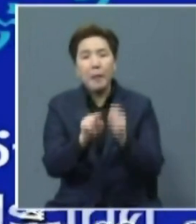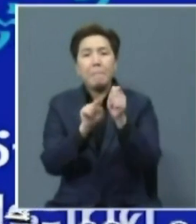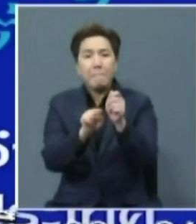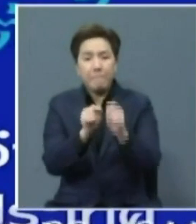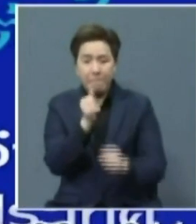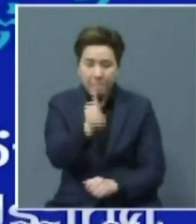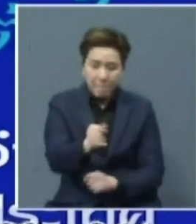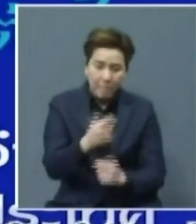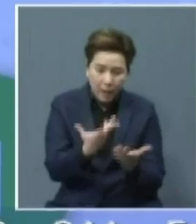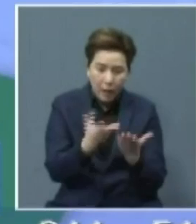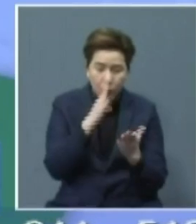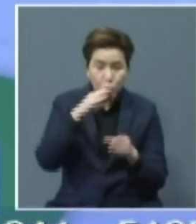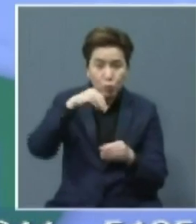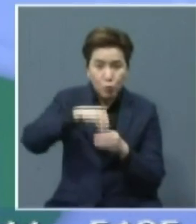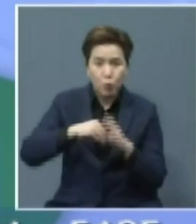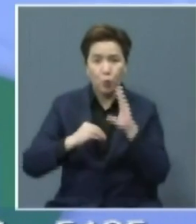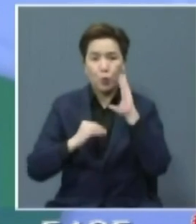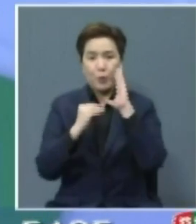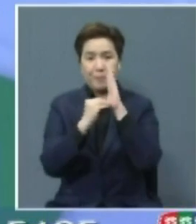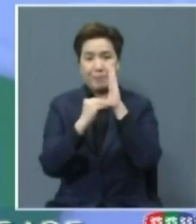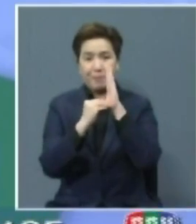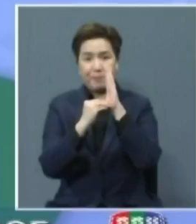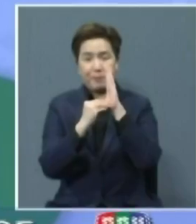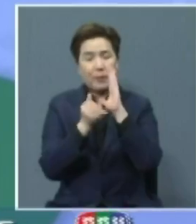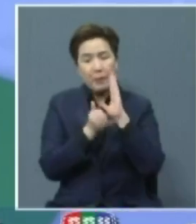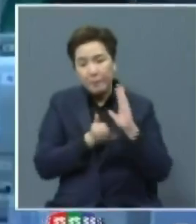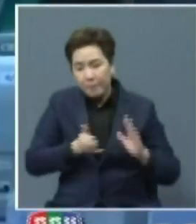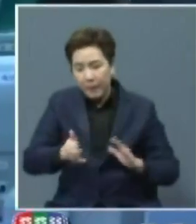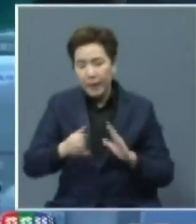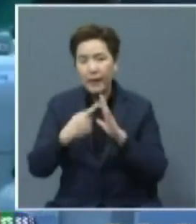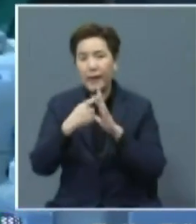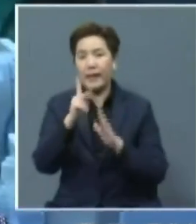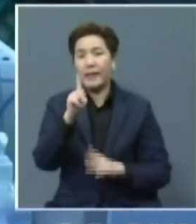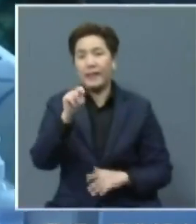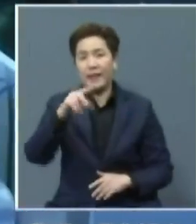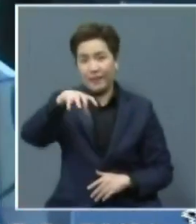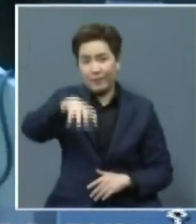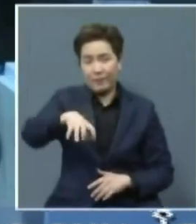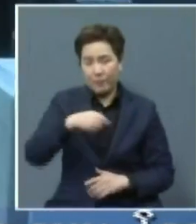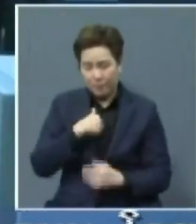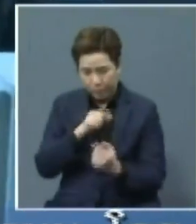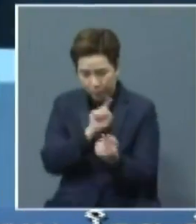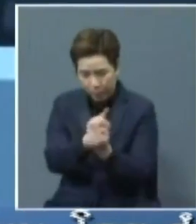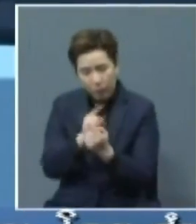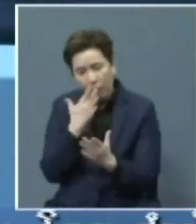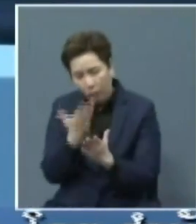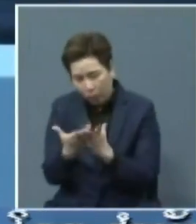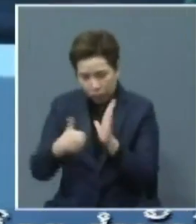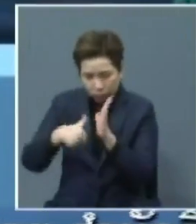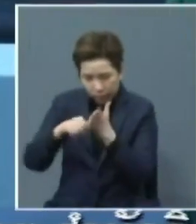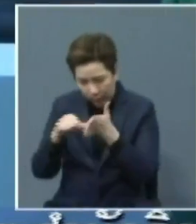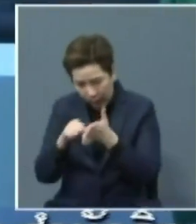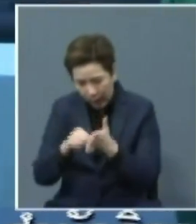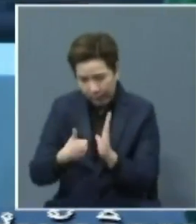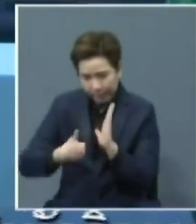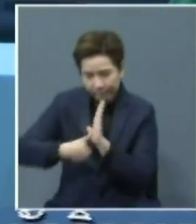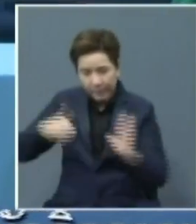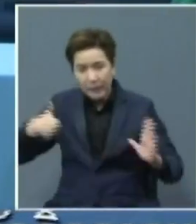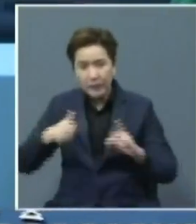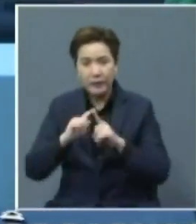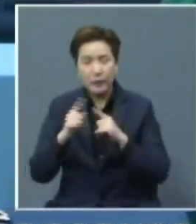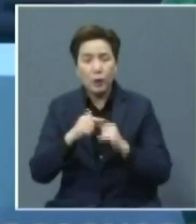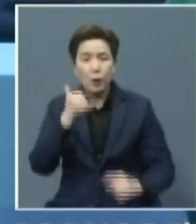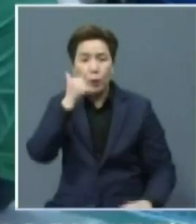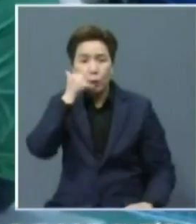การอำเภอและหากอยู่ในพื้นที่กรุงเทพมหานครให้ไปลงทะเบียนที่สำนักงานเขตทุกแห่งหรือผ่านช่องทางส